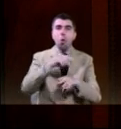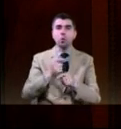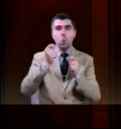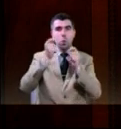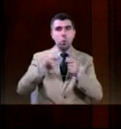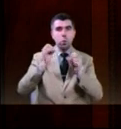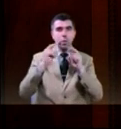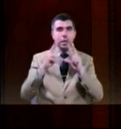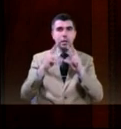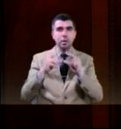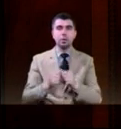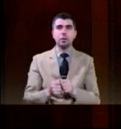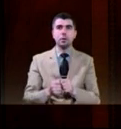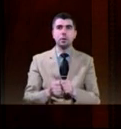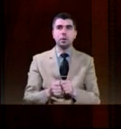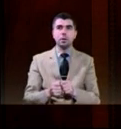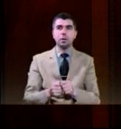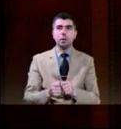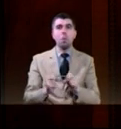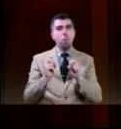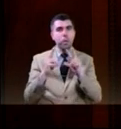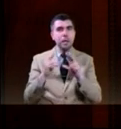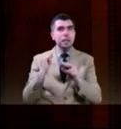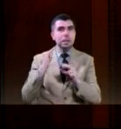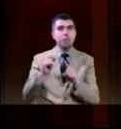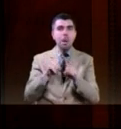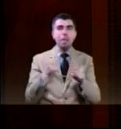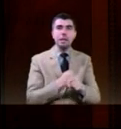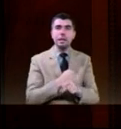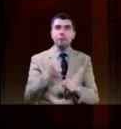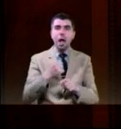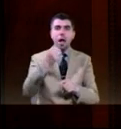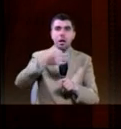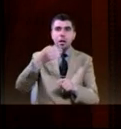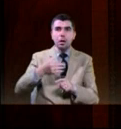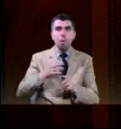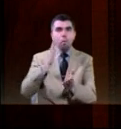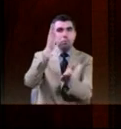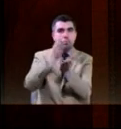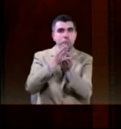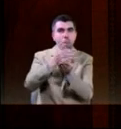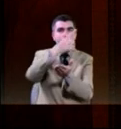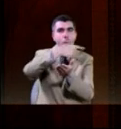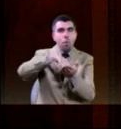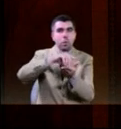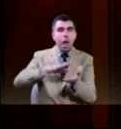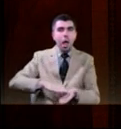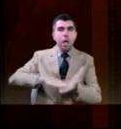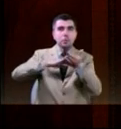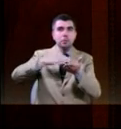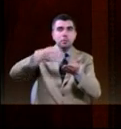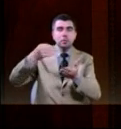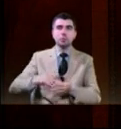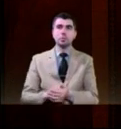وكلهم تيقولوا نعم وكلهم تيحاولوا يدافعوا على المواطن، ولكن يمشيوا في الاتجاه ديال المصلحة الحقيقية ديالو،